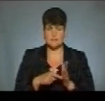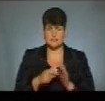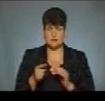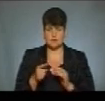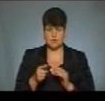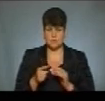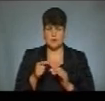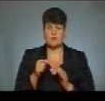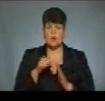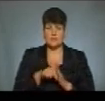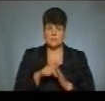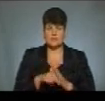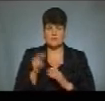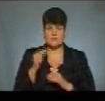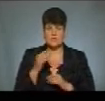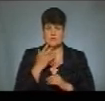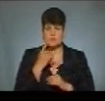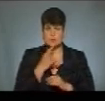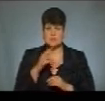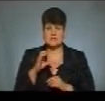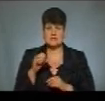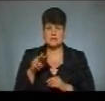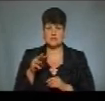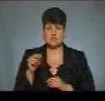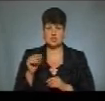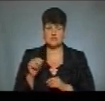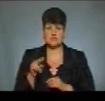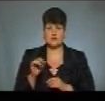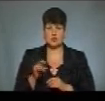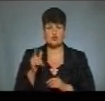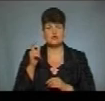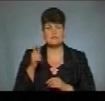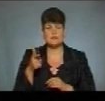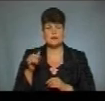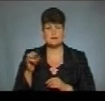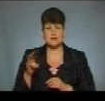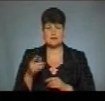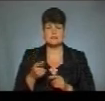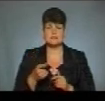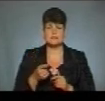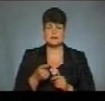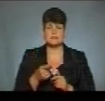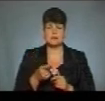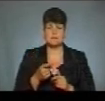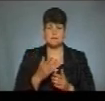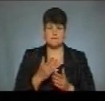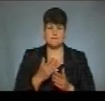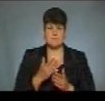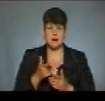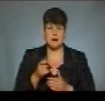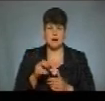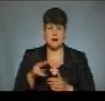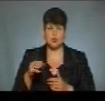з поглибленим вивченням іноземної мови Семчишин Павло, Чортківська гімназія імені Маркіяна Шашкевича